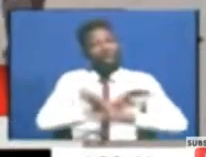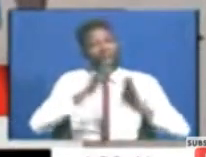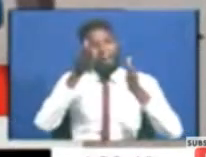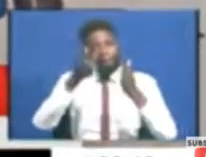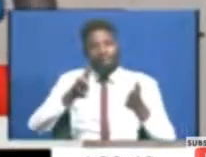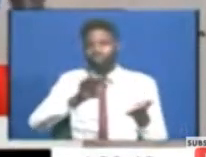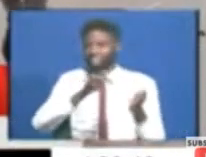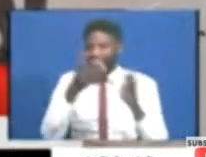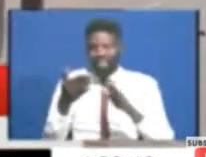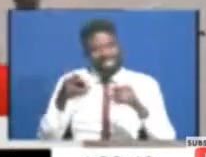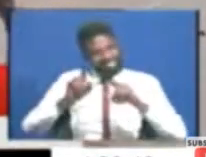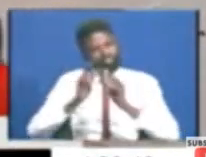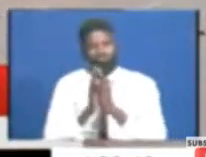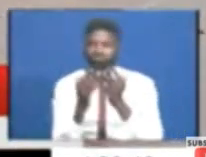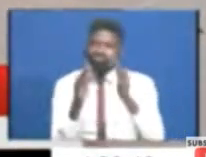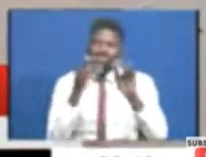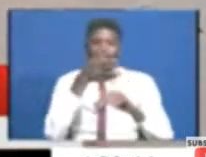Si mujipigie makofi.